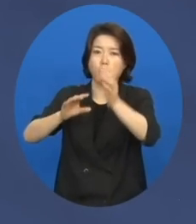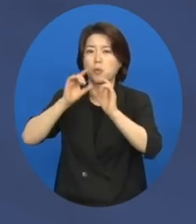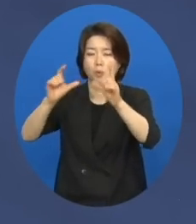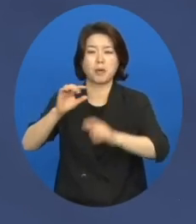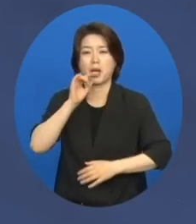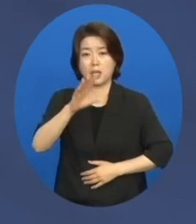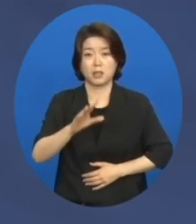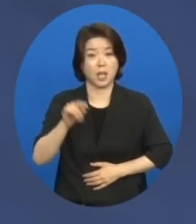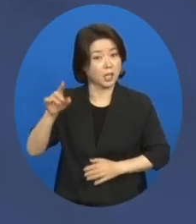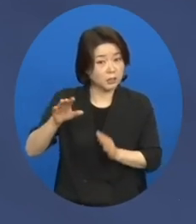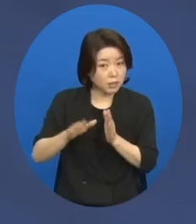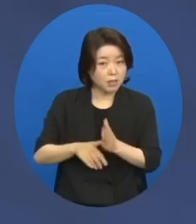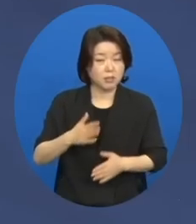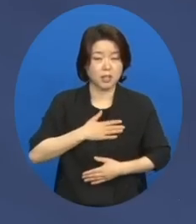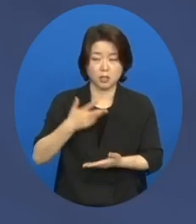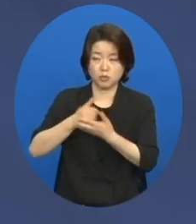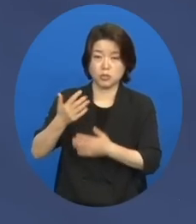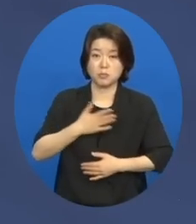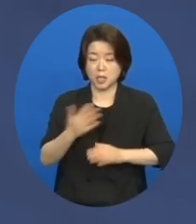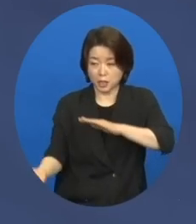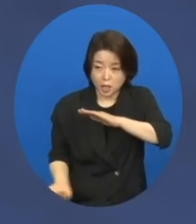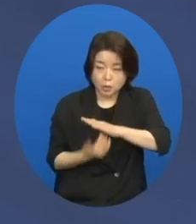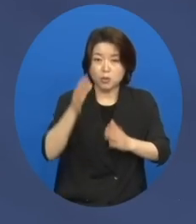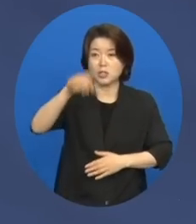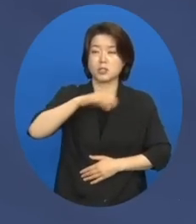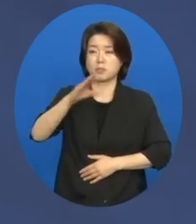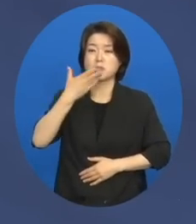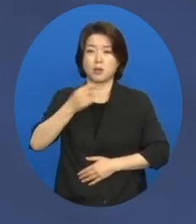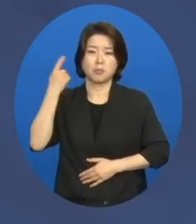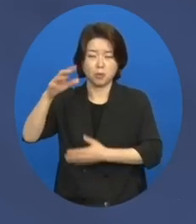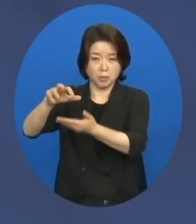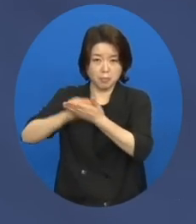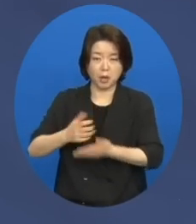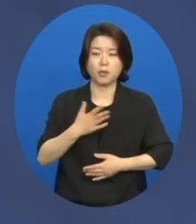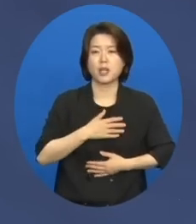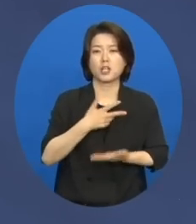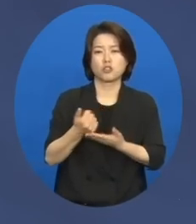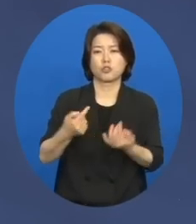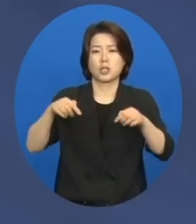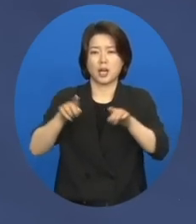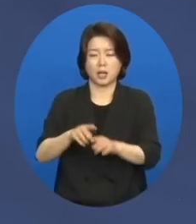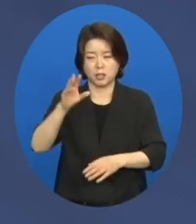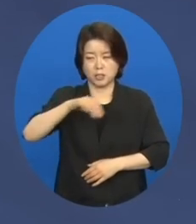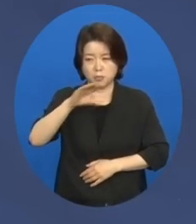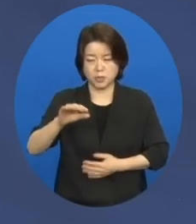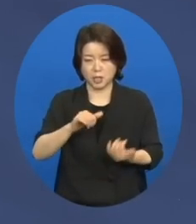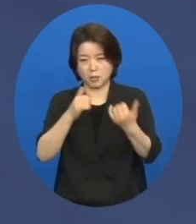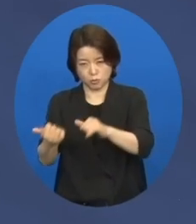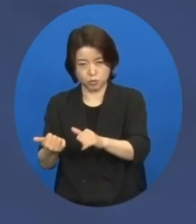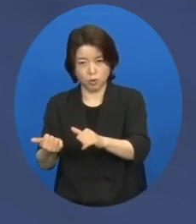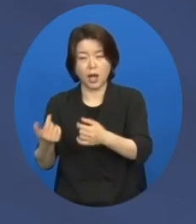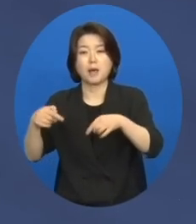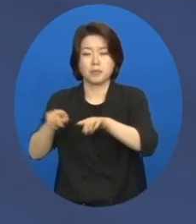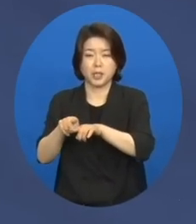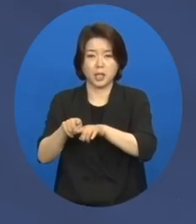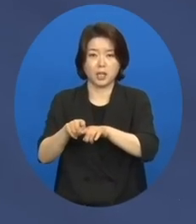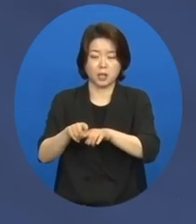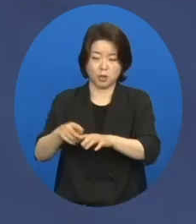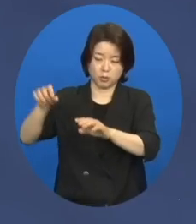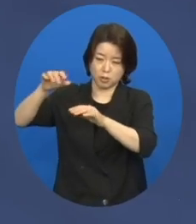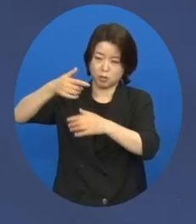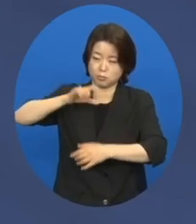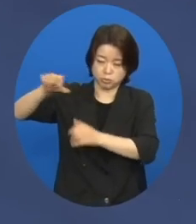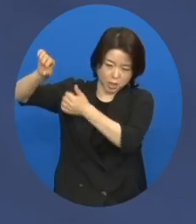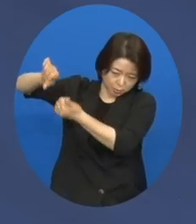때 주님이 내게 이루신 십자가의 복음을 받아들이고 나 주님과 함께 십자가에서 주님과 함께 죽었고 그래서 물에 잠기는 거죠.